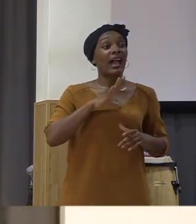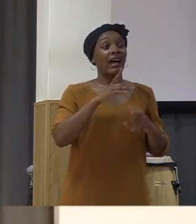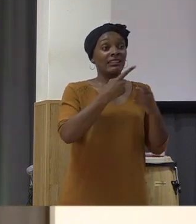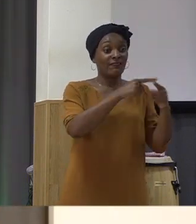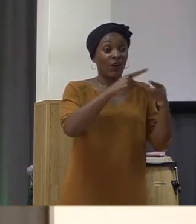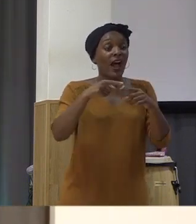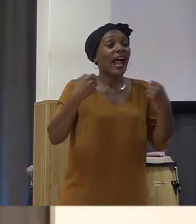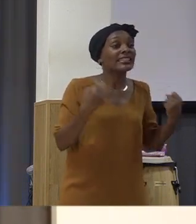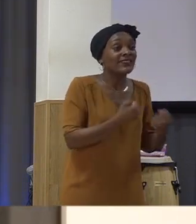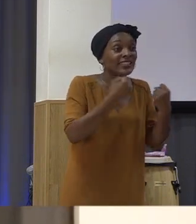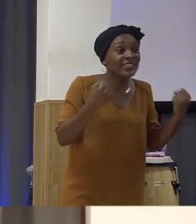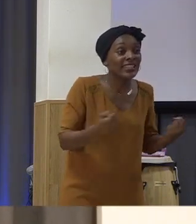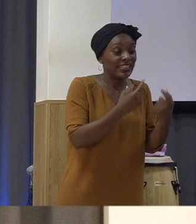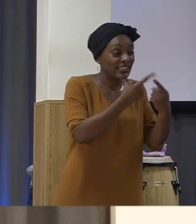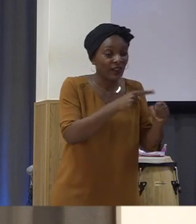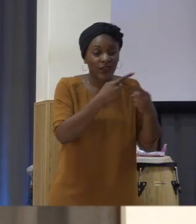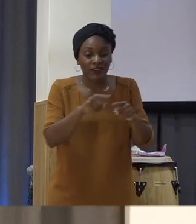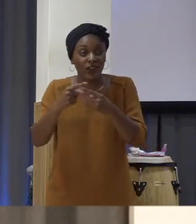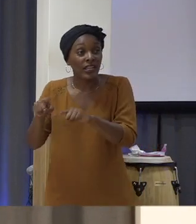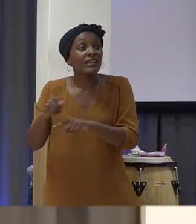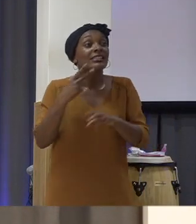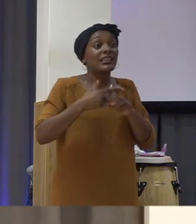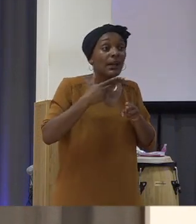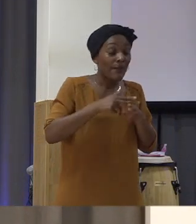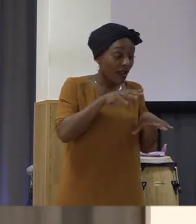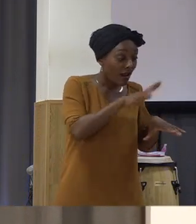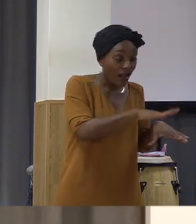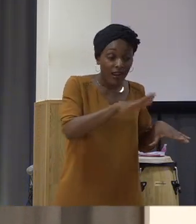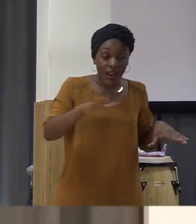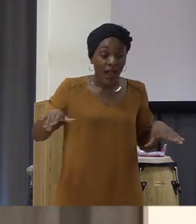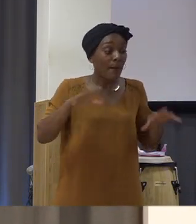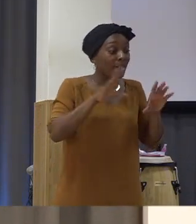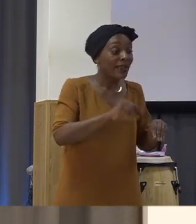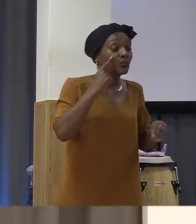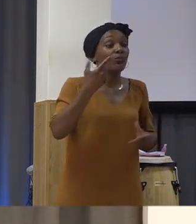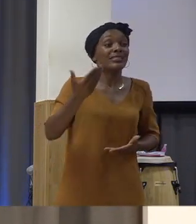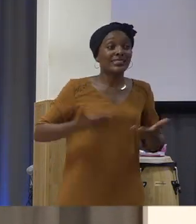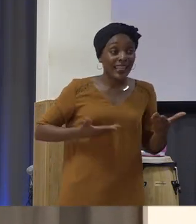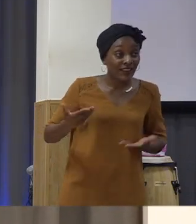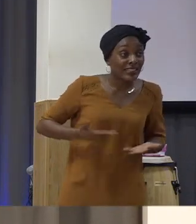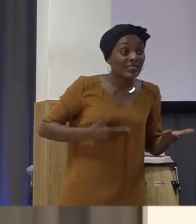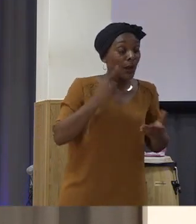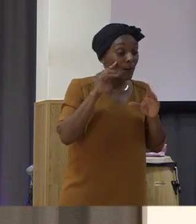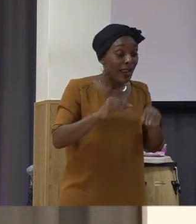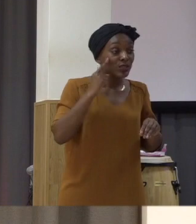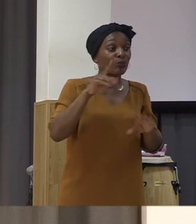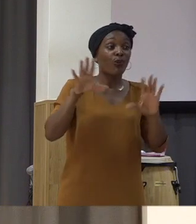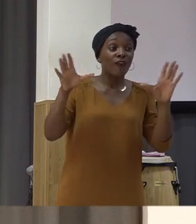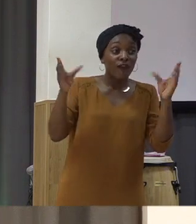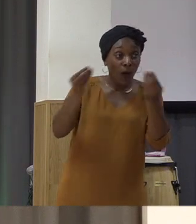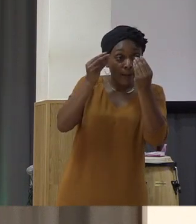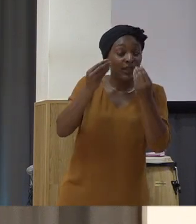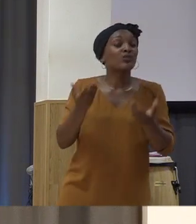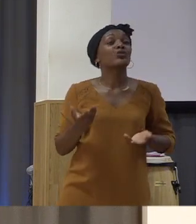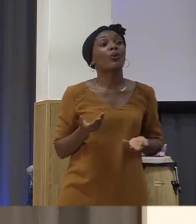sortes d'activités qui sont des lieux de service, des lieux de formation. Quand vous vous engagez